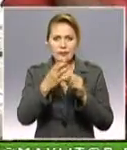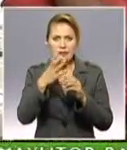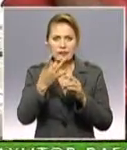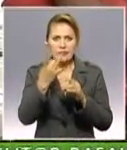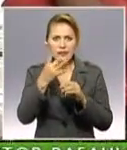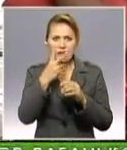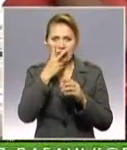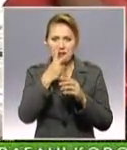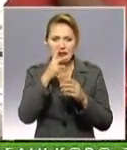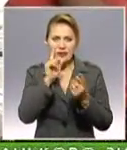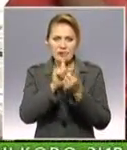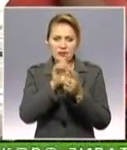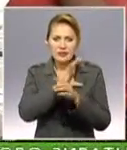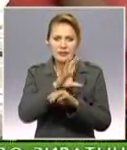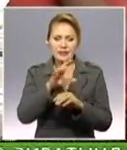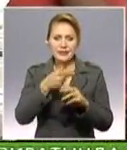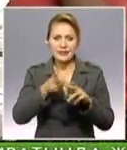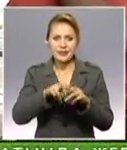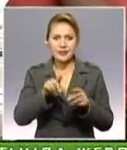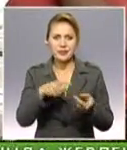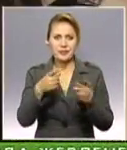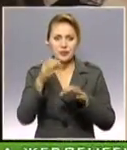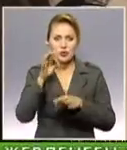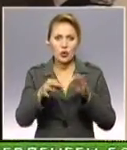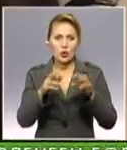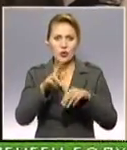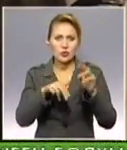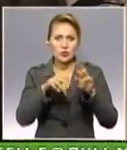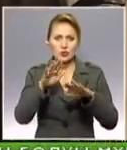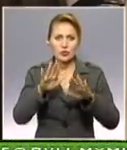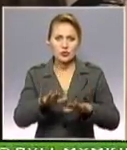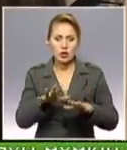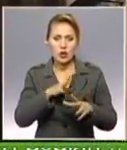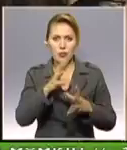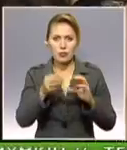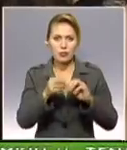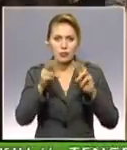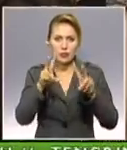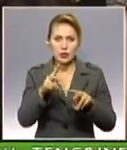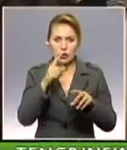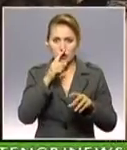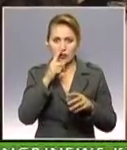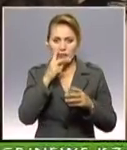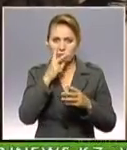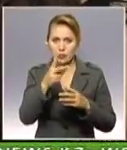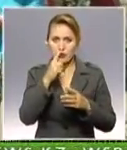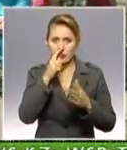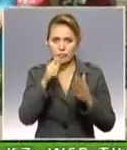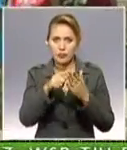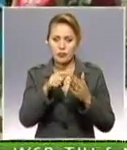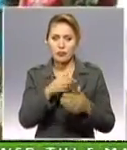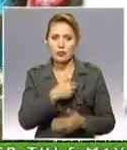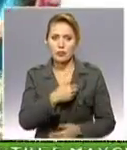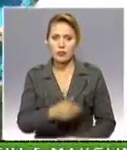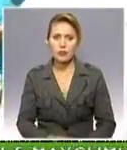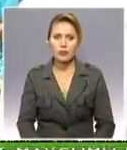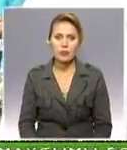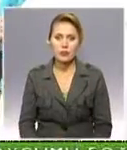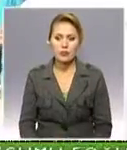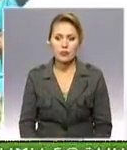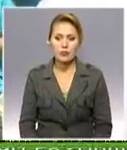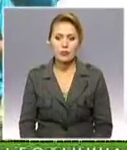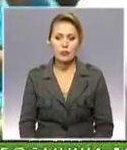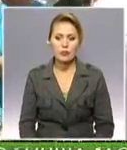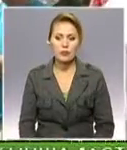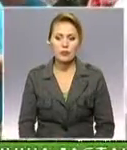төбе көрсетпепті. Ал көшпелі сот құрылыс жүріп жатқан жерге келіп, арнайы бас сұғуды жөн санады. У вас ГАЗ документов нет на это